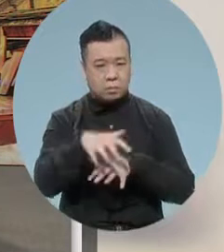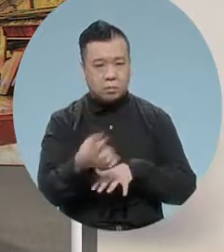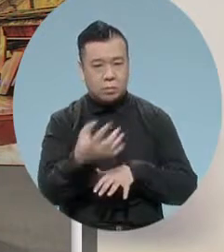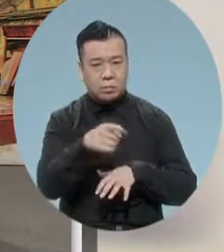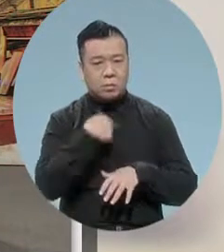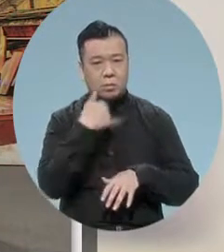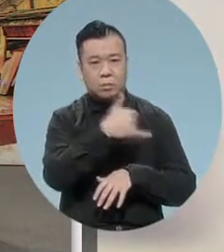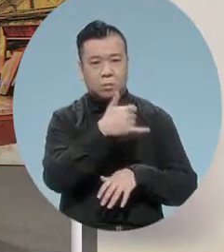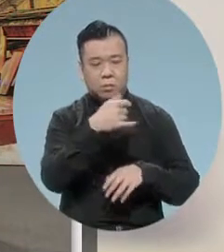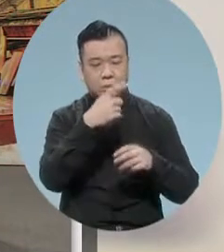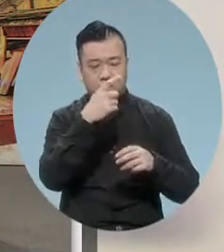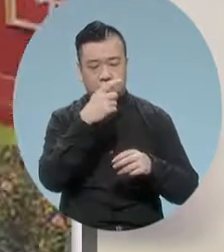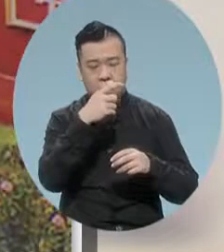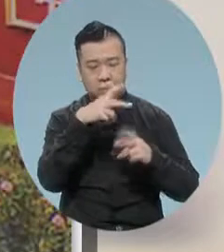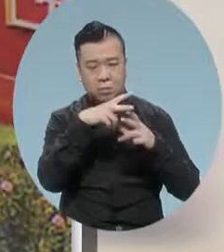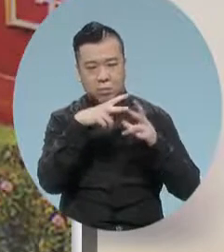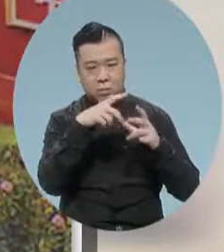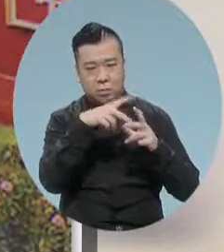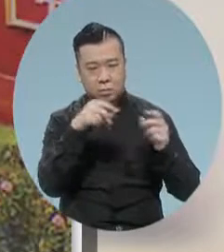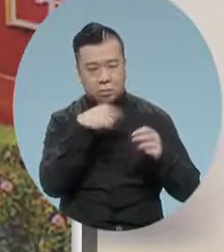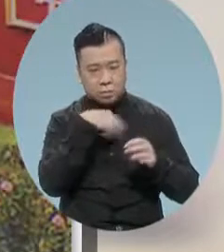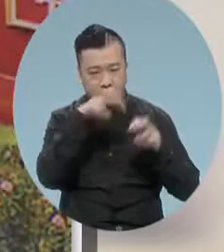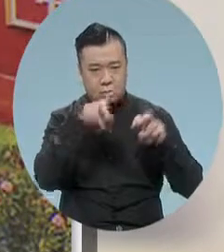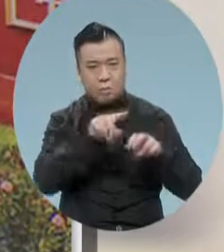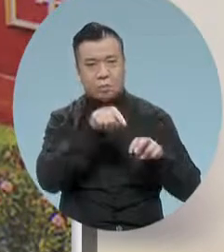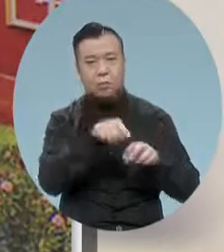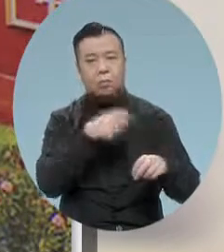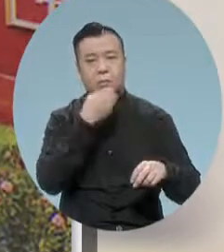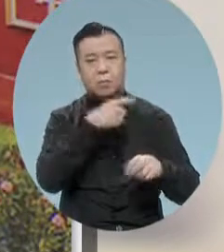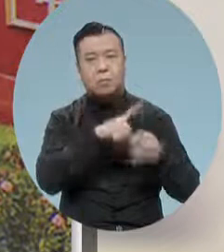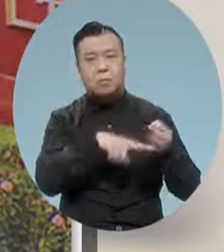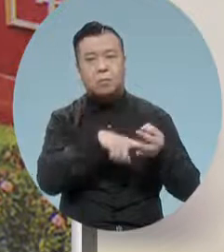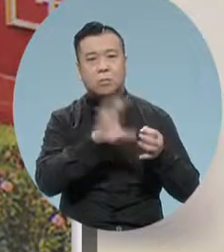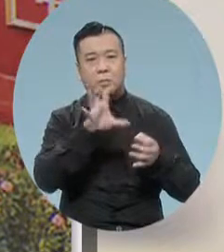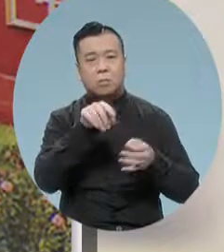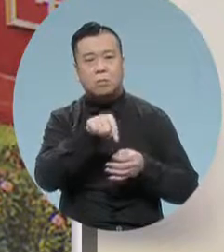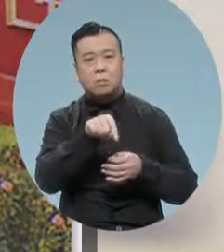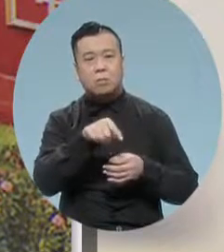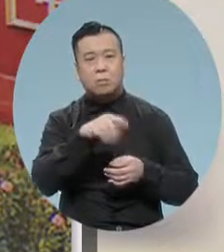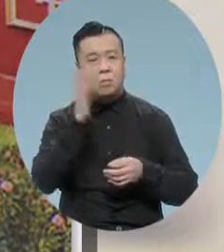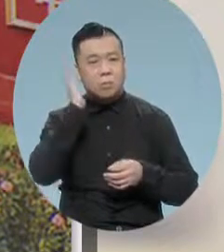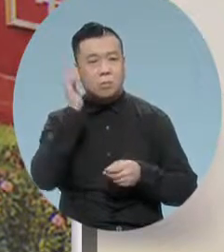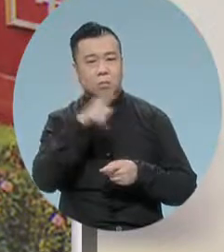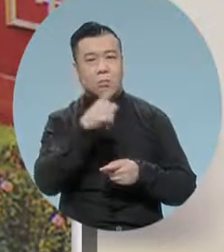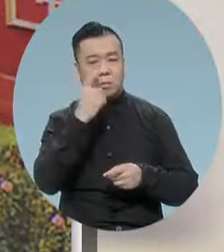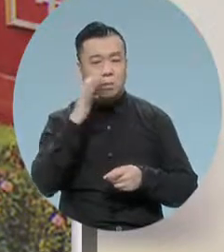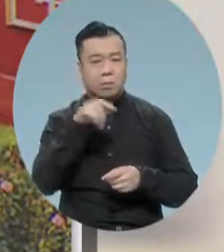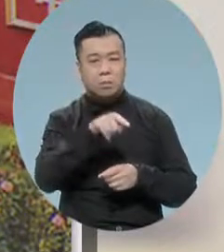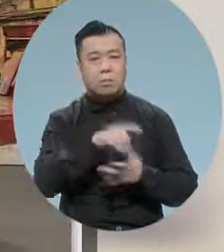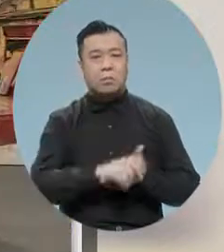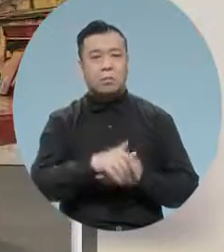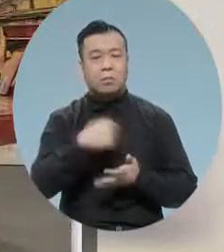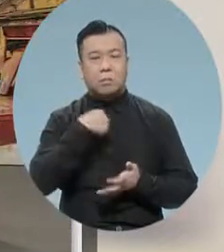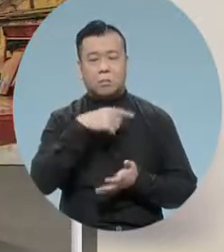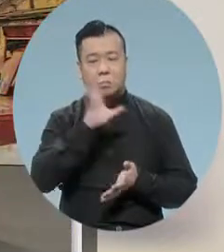倫敦，差唔多20年前去研究一位叫做黃作梅嘅先生。咁佢英文名叫 Raymond Wong